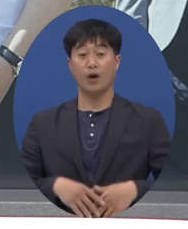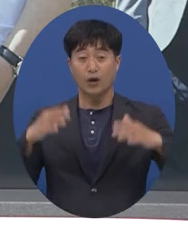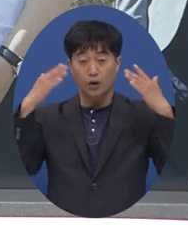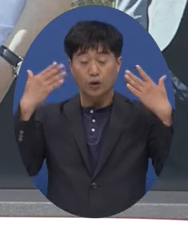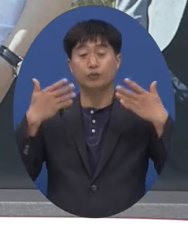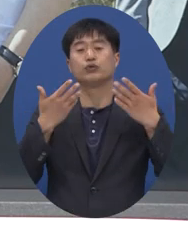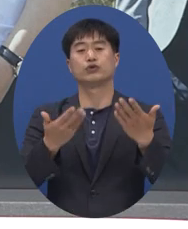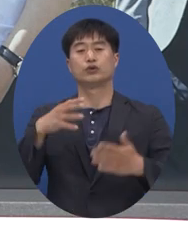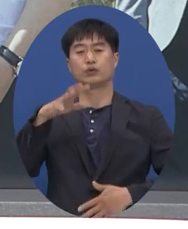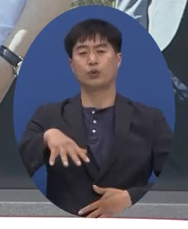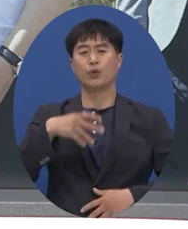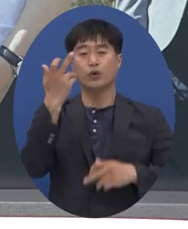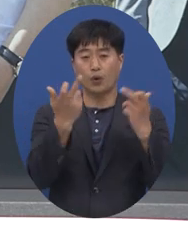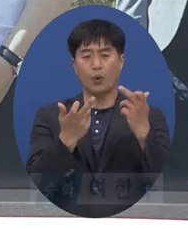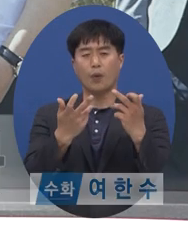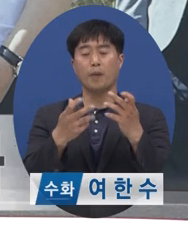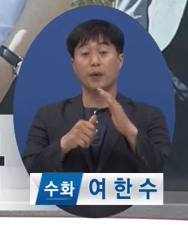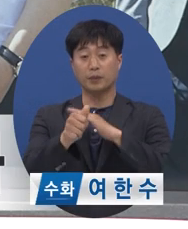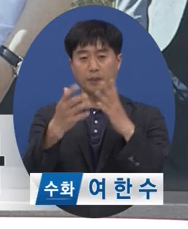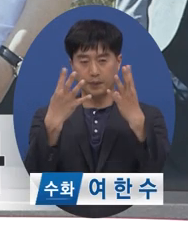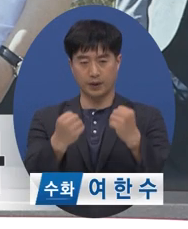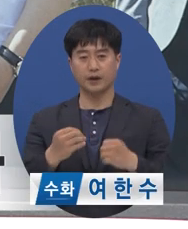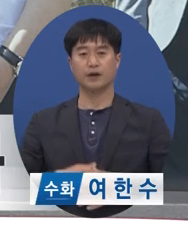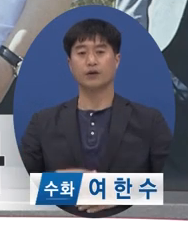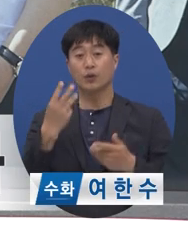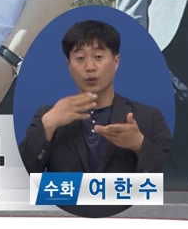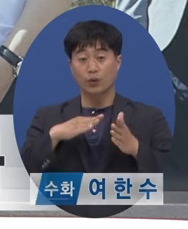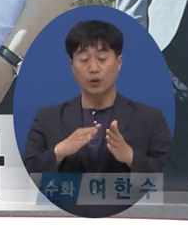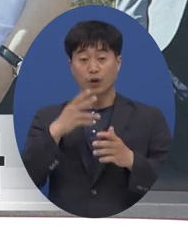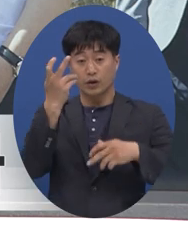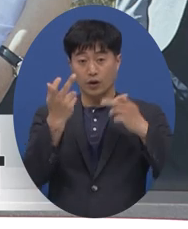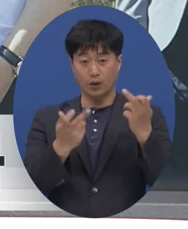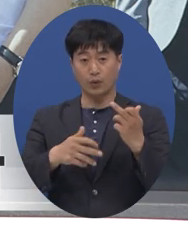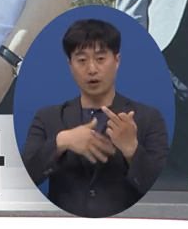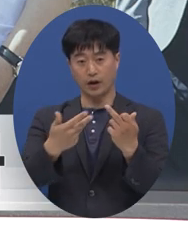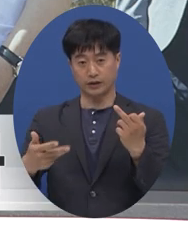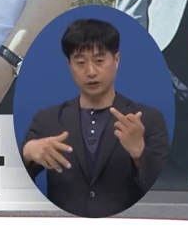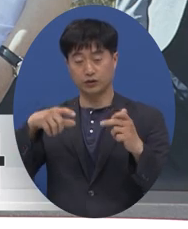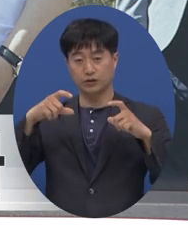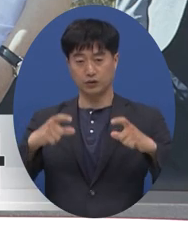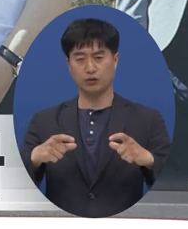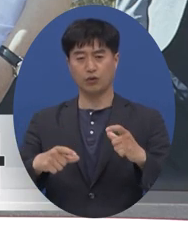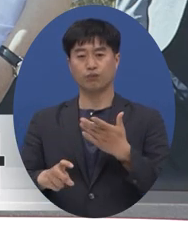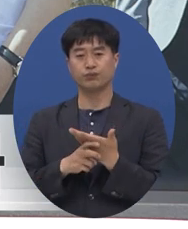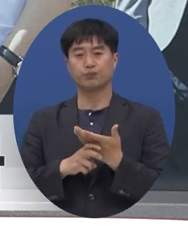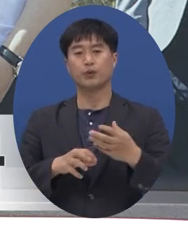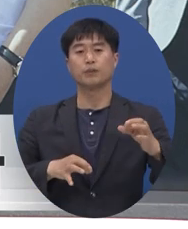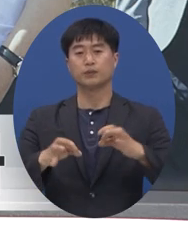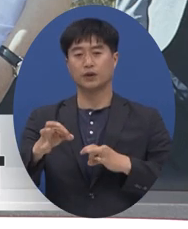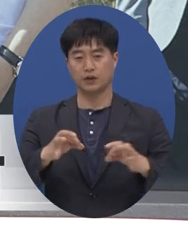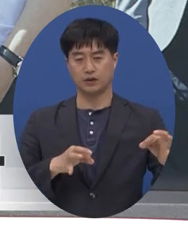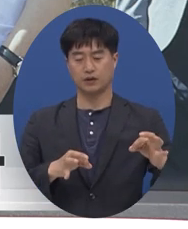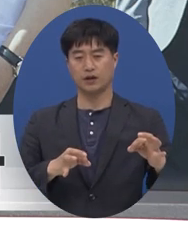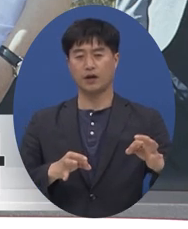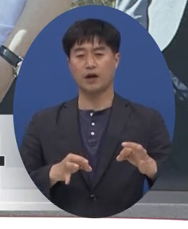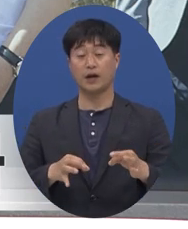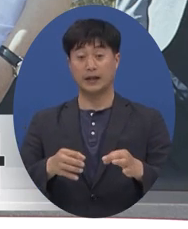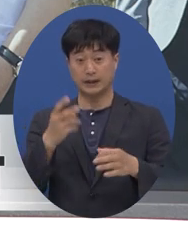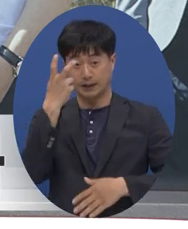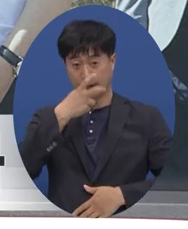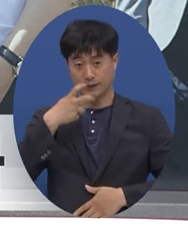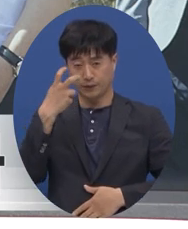여름철 피서지로 계곡 많이들 가실 텐데요. 경기도가 계곡과 하천 구역 내 불법 영업을 본격적으로